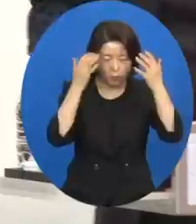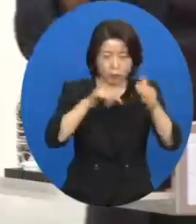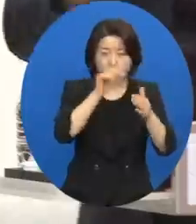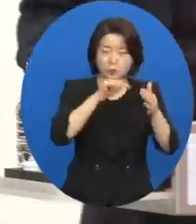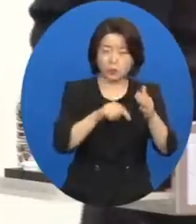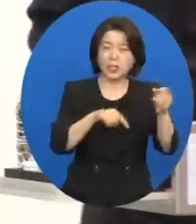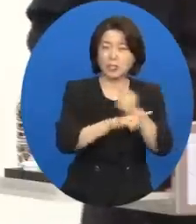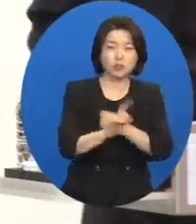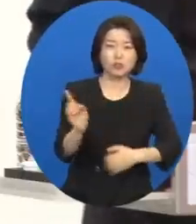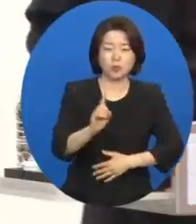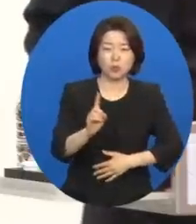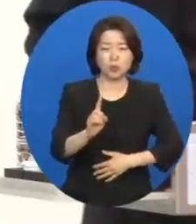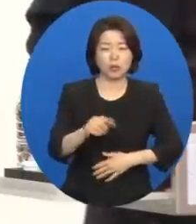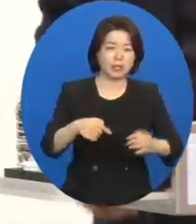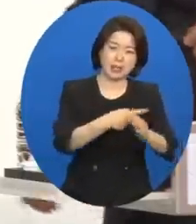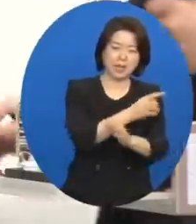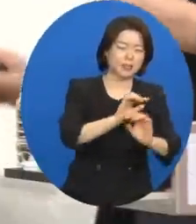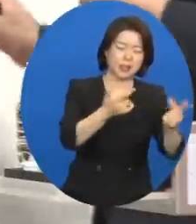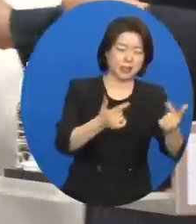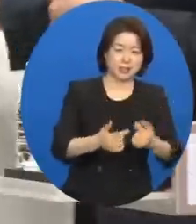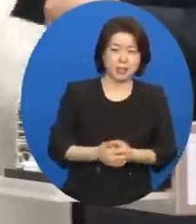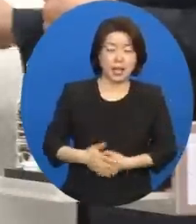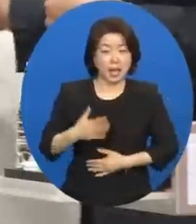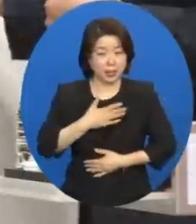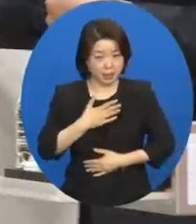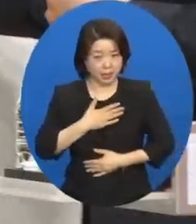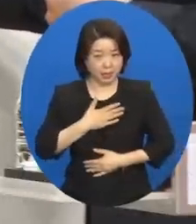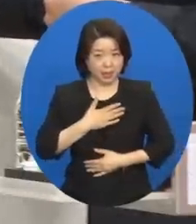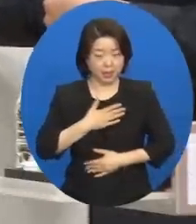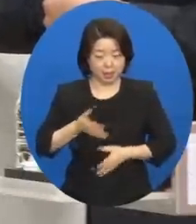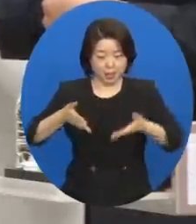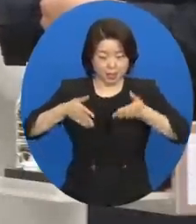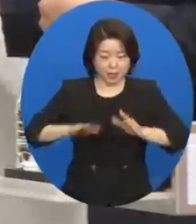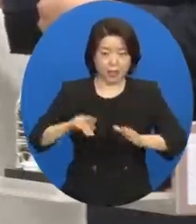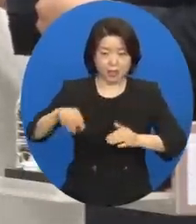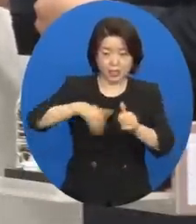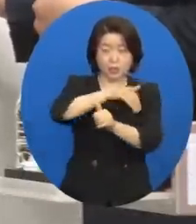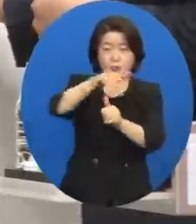건 다른 게 아니고 아, 내가 태어난 이